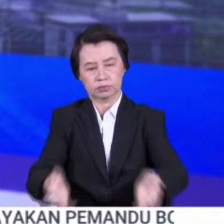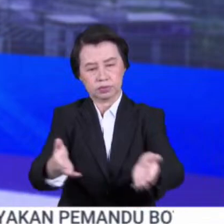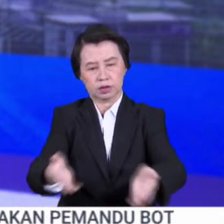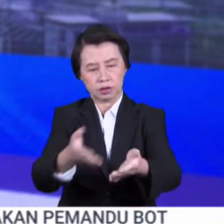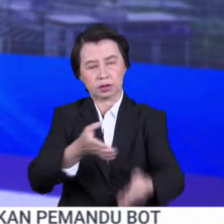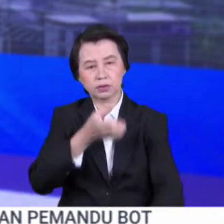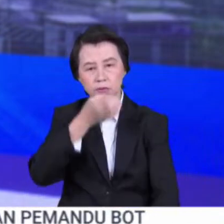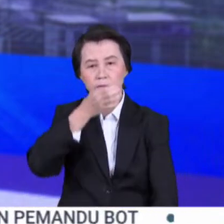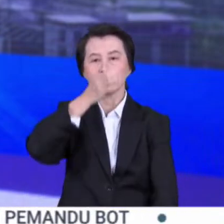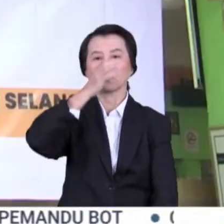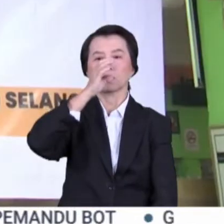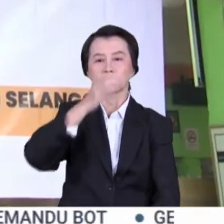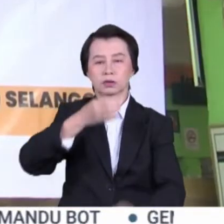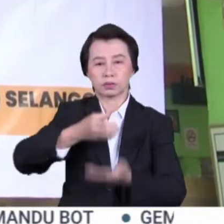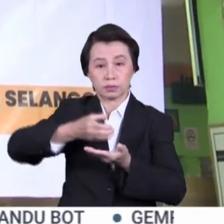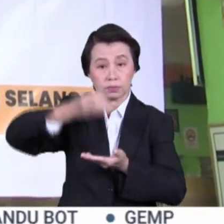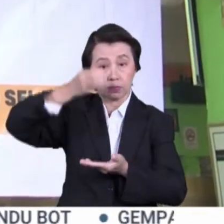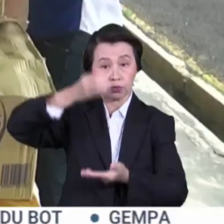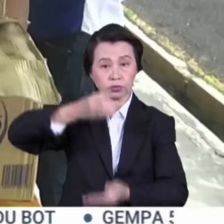tersebut.